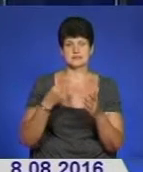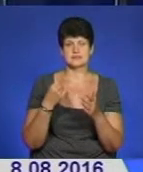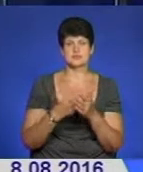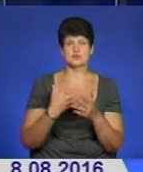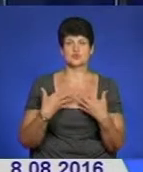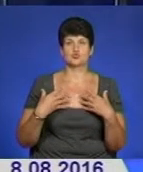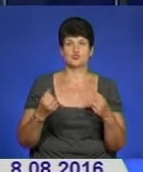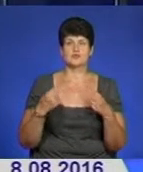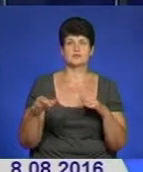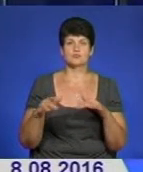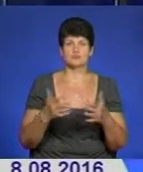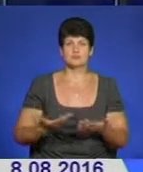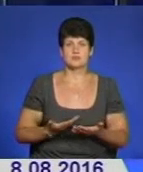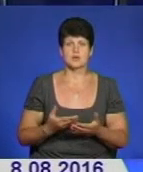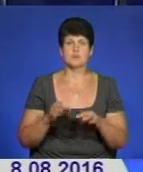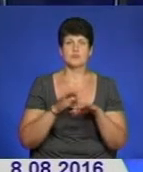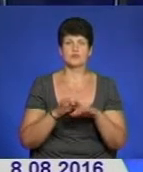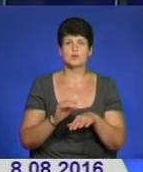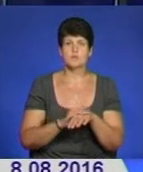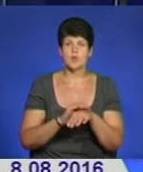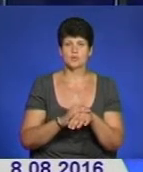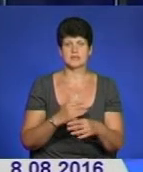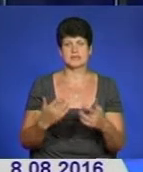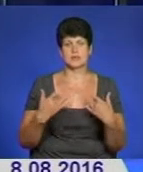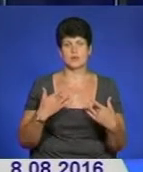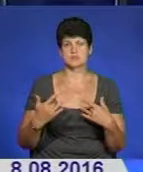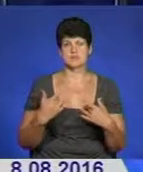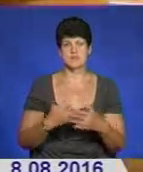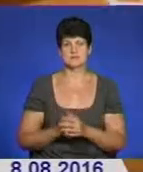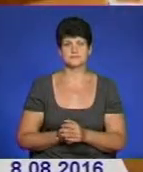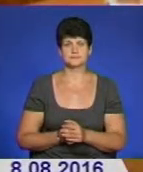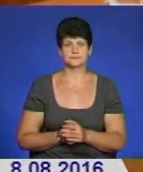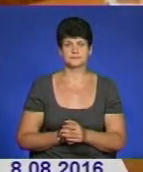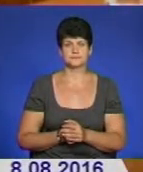обласному центрі вони проведуть благодійний концерт. Детальніше – Алла Бобрик.